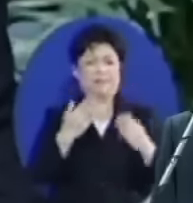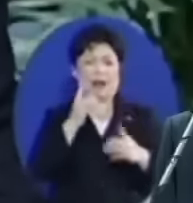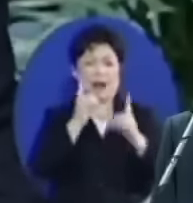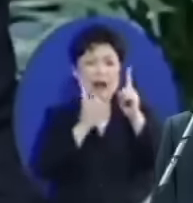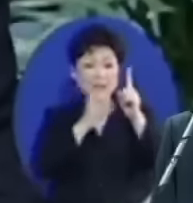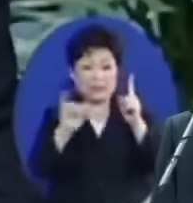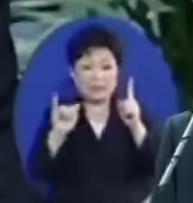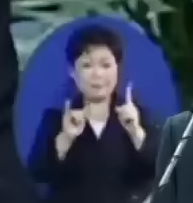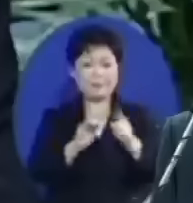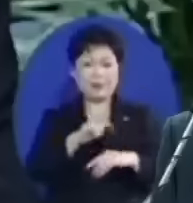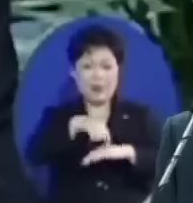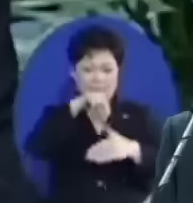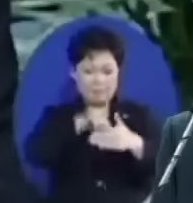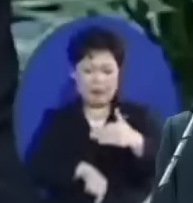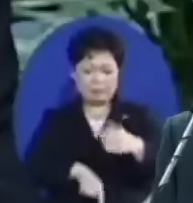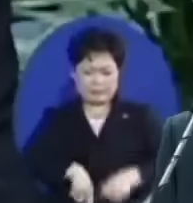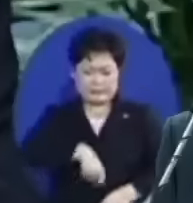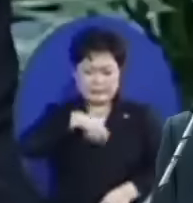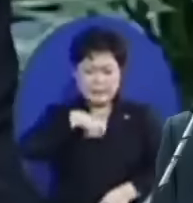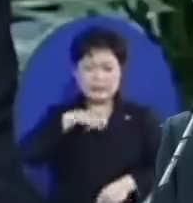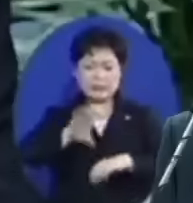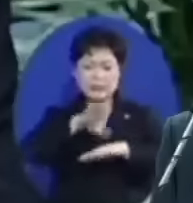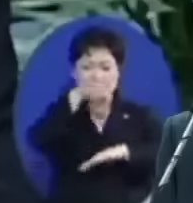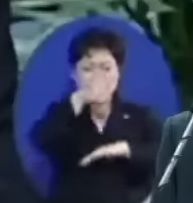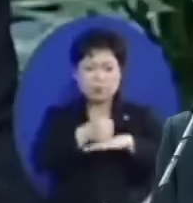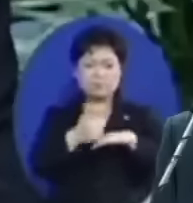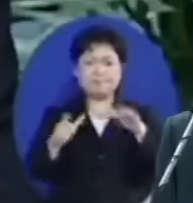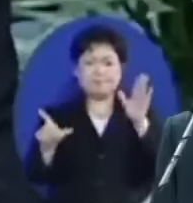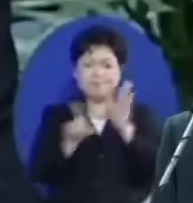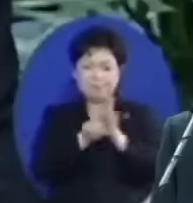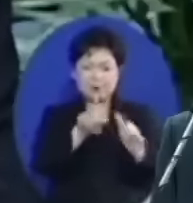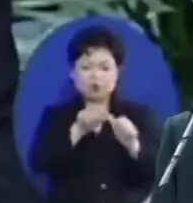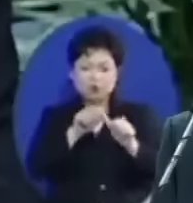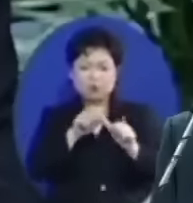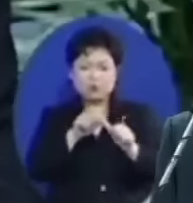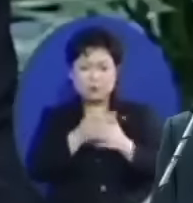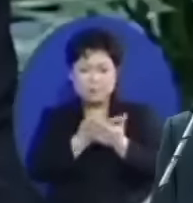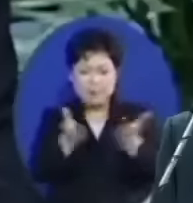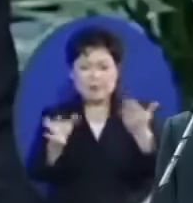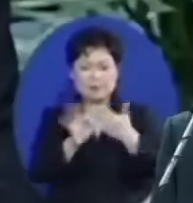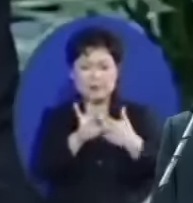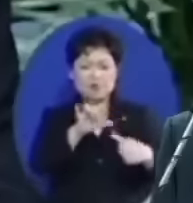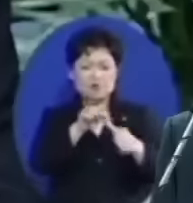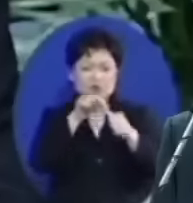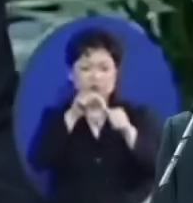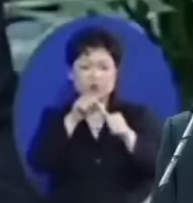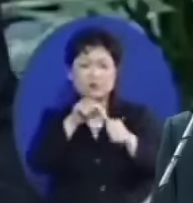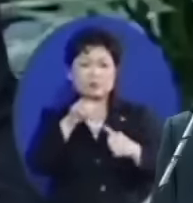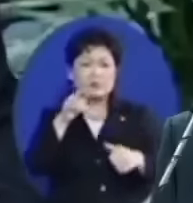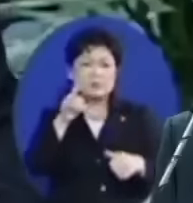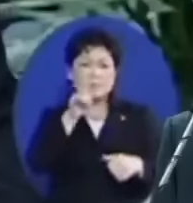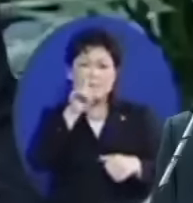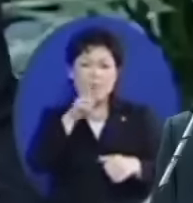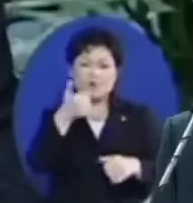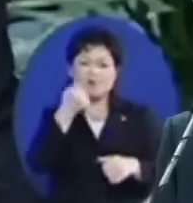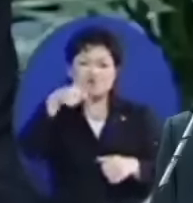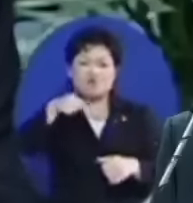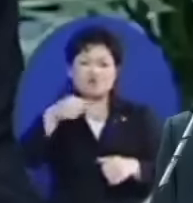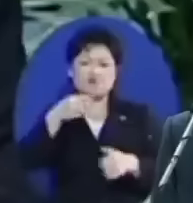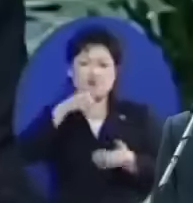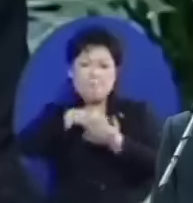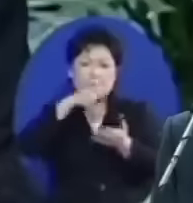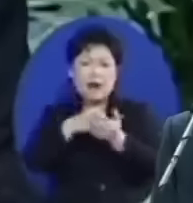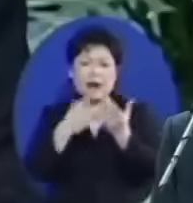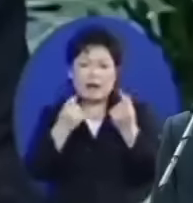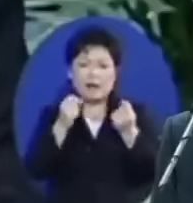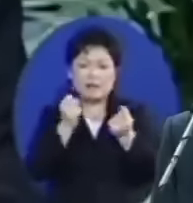사람의 마음속에 진실로 그리스도가 들어와서 구원을 베풀면 그 구원은 누룩과 같이 퍼져나가는 것입니다. 전파되어